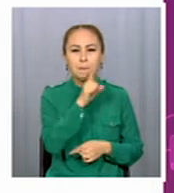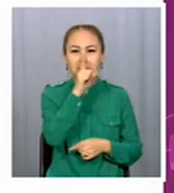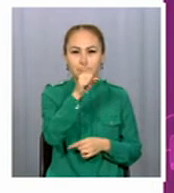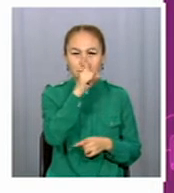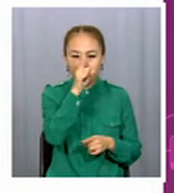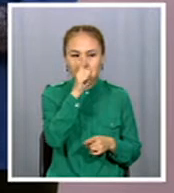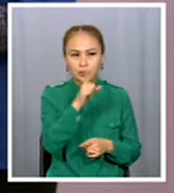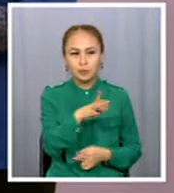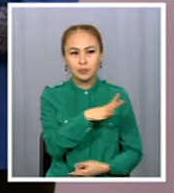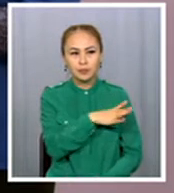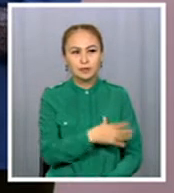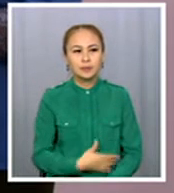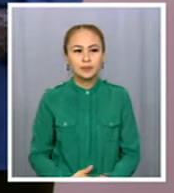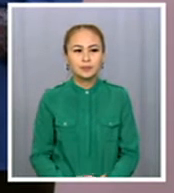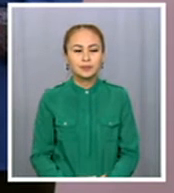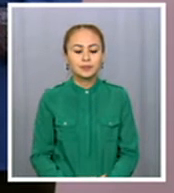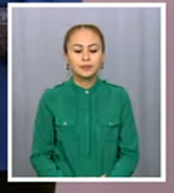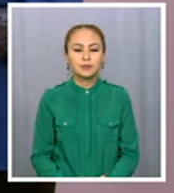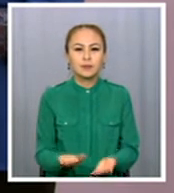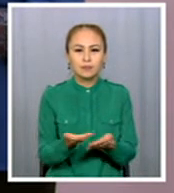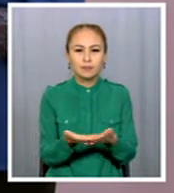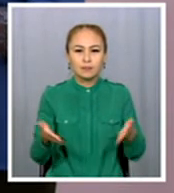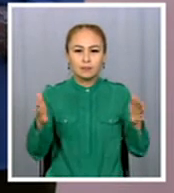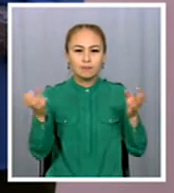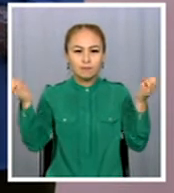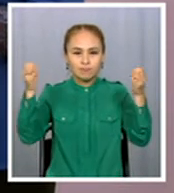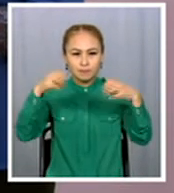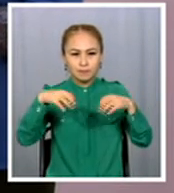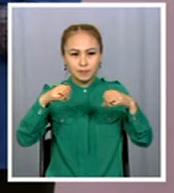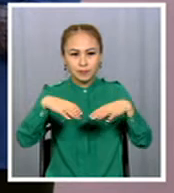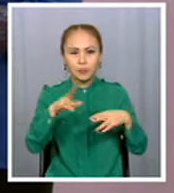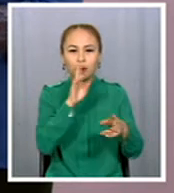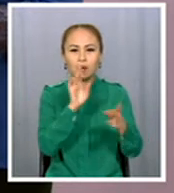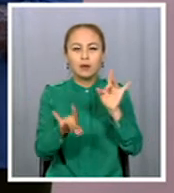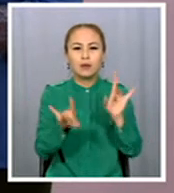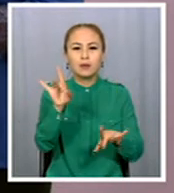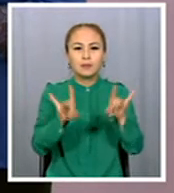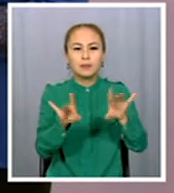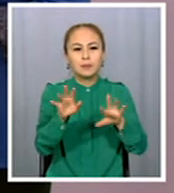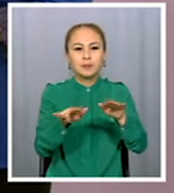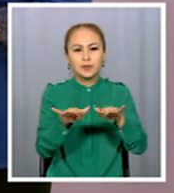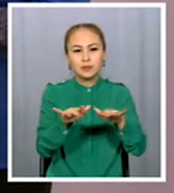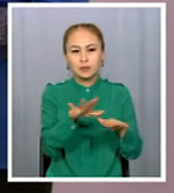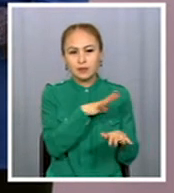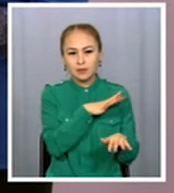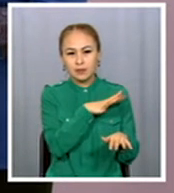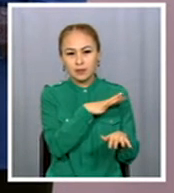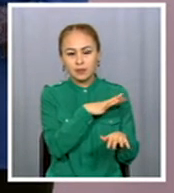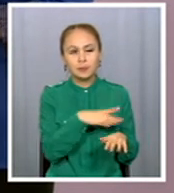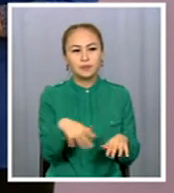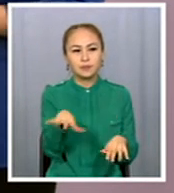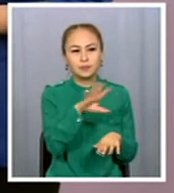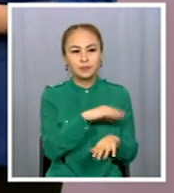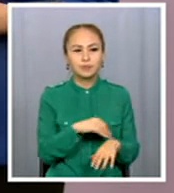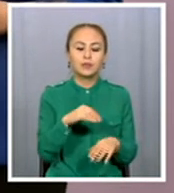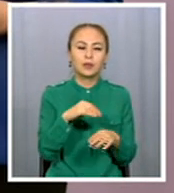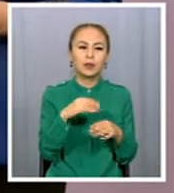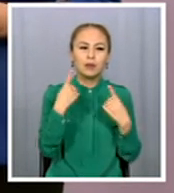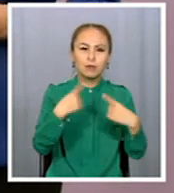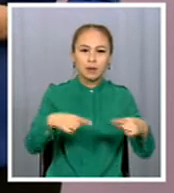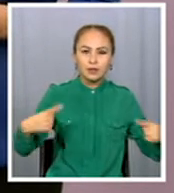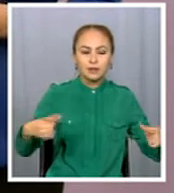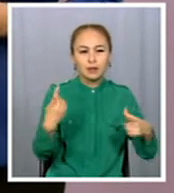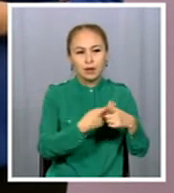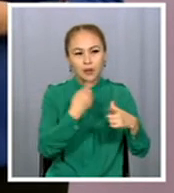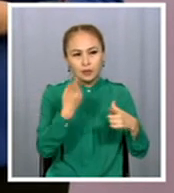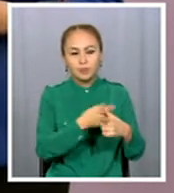ұзынша. Қазанға кеп түсті де, қайнап-қайнап пісті де. Бұрыш, бұршақ, картоп